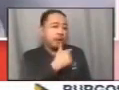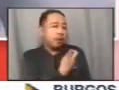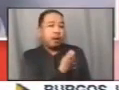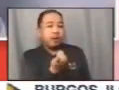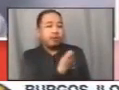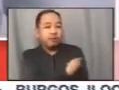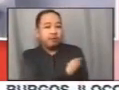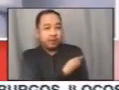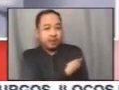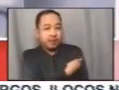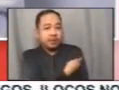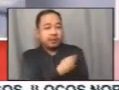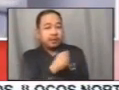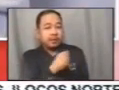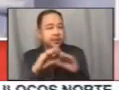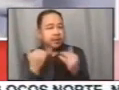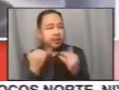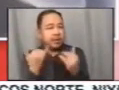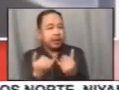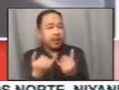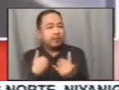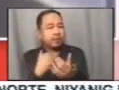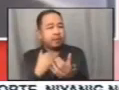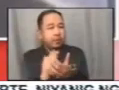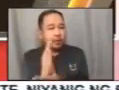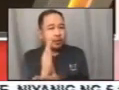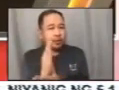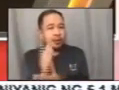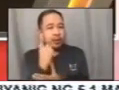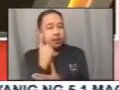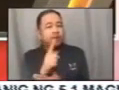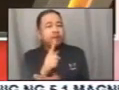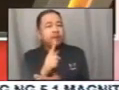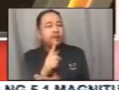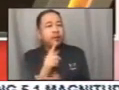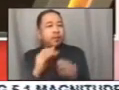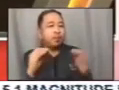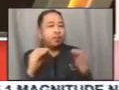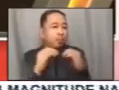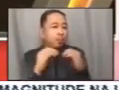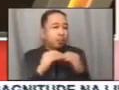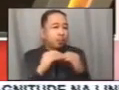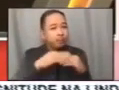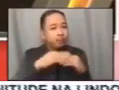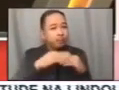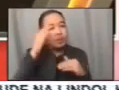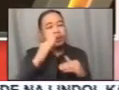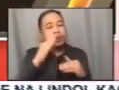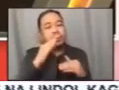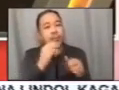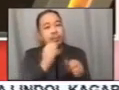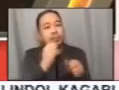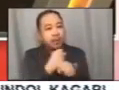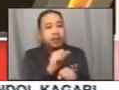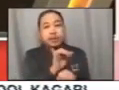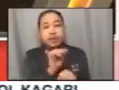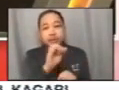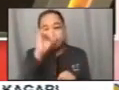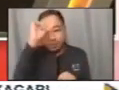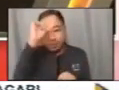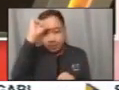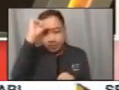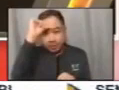capacity. Okay. Going back, you've mentioned kanina po, Yusek Vega, tama po ba yung Sinovac hasn't applied yet for an emergency